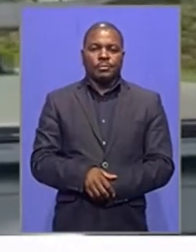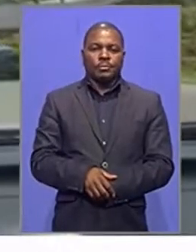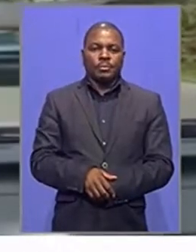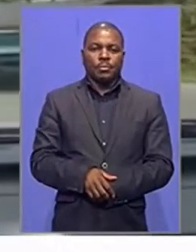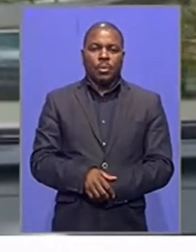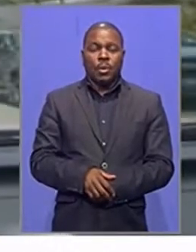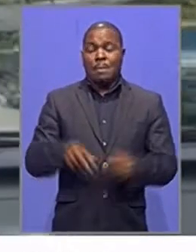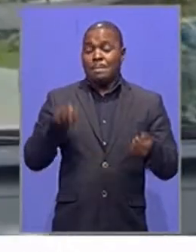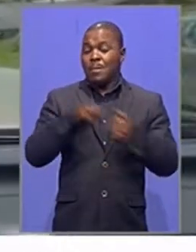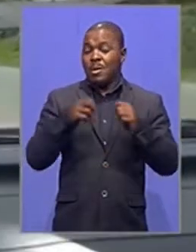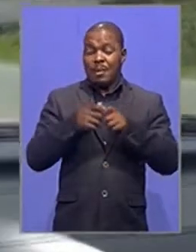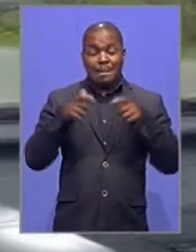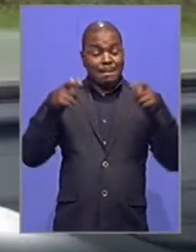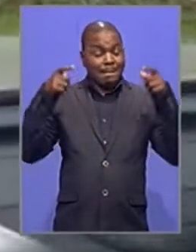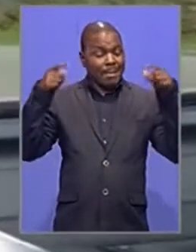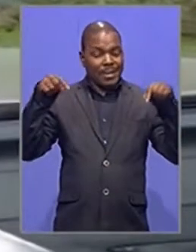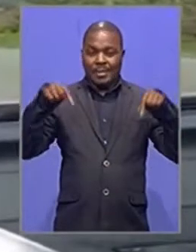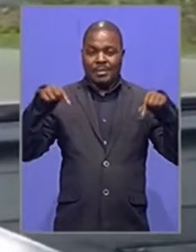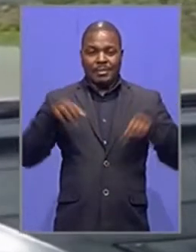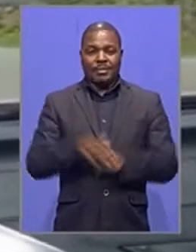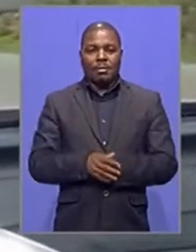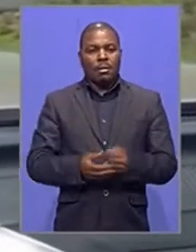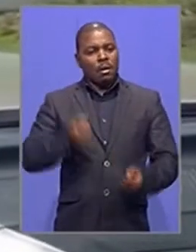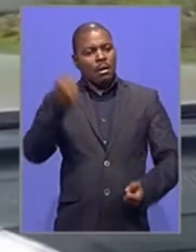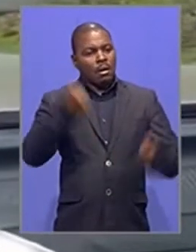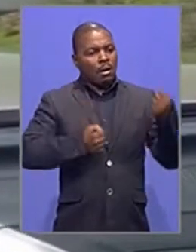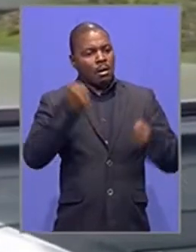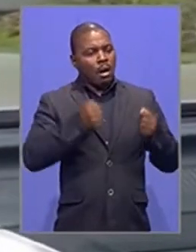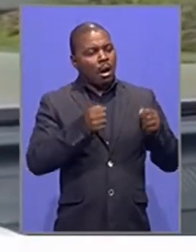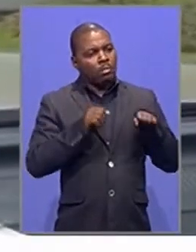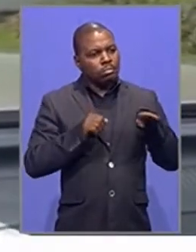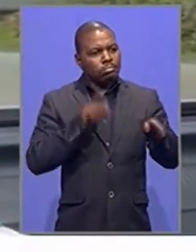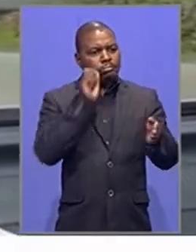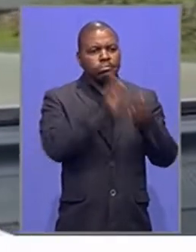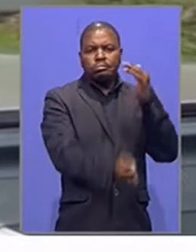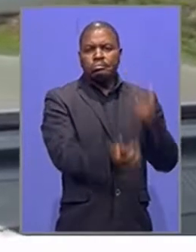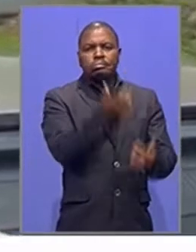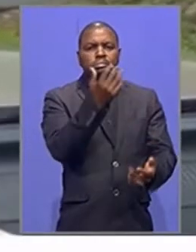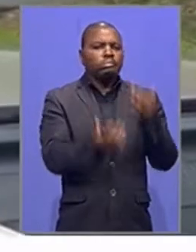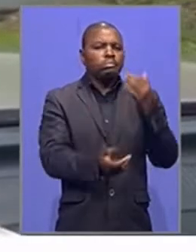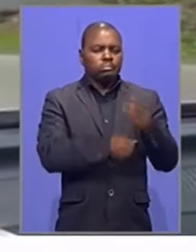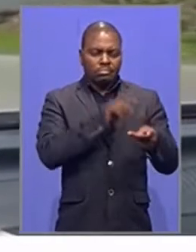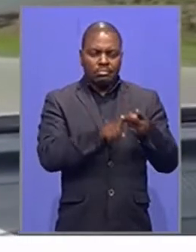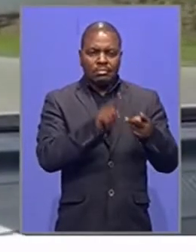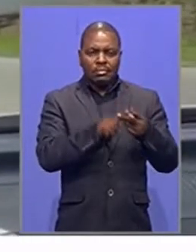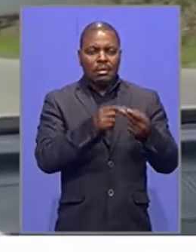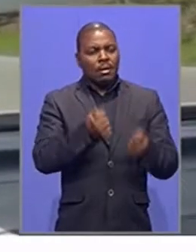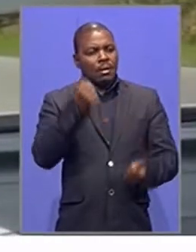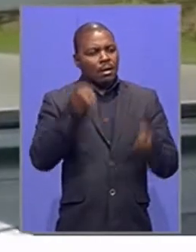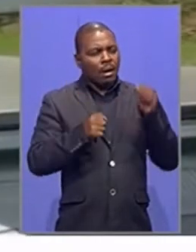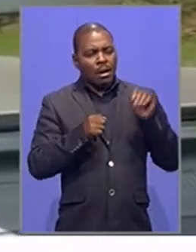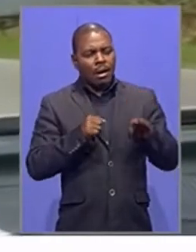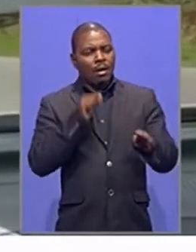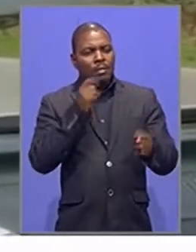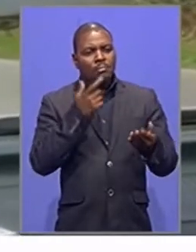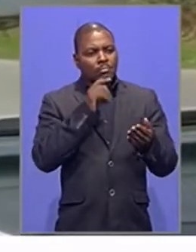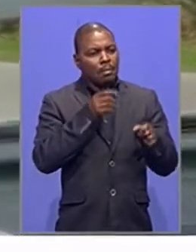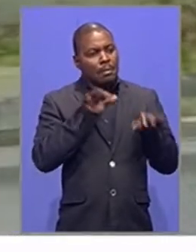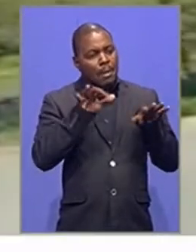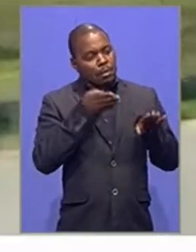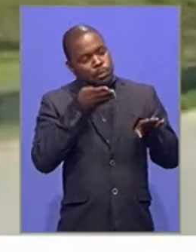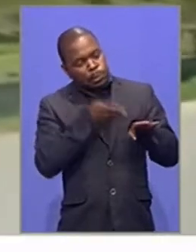We have a big problem here. Vehicles are being set alight. They are burning the vehicles with people